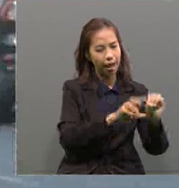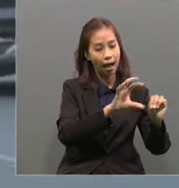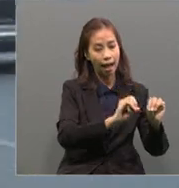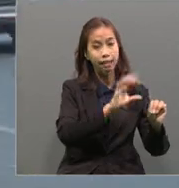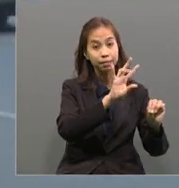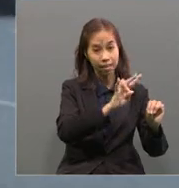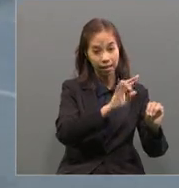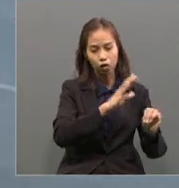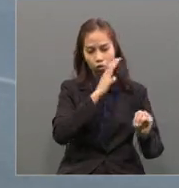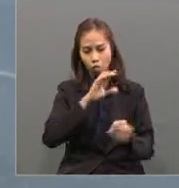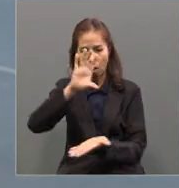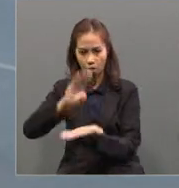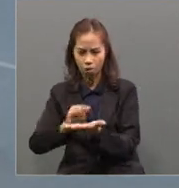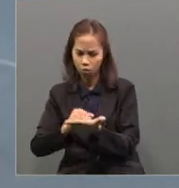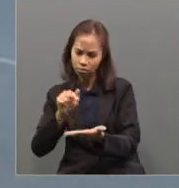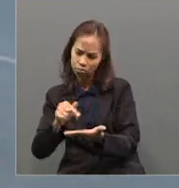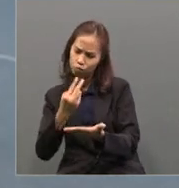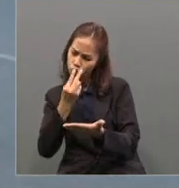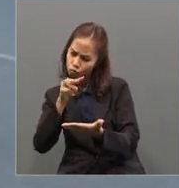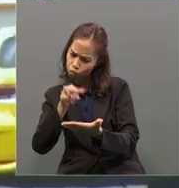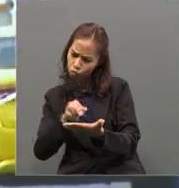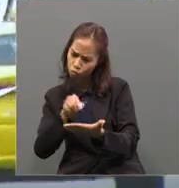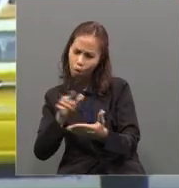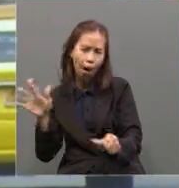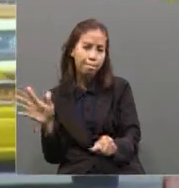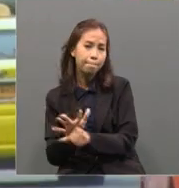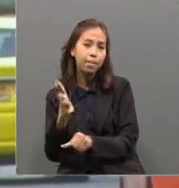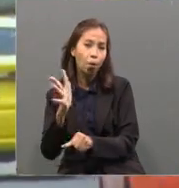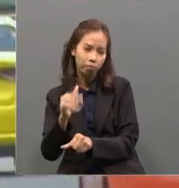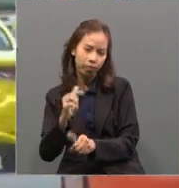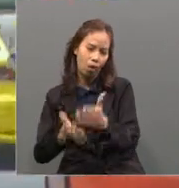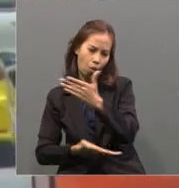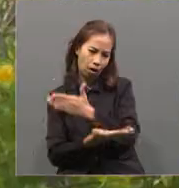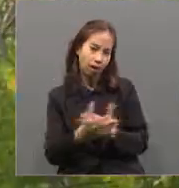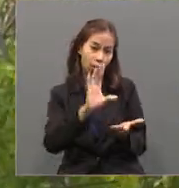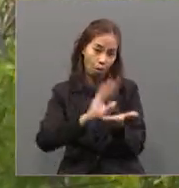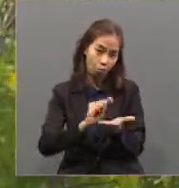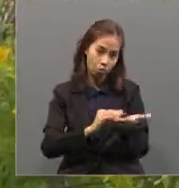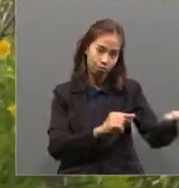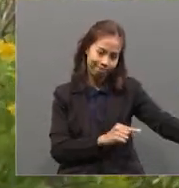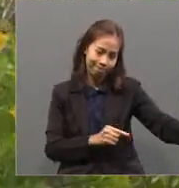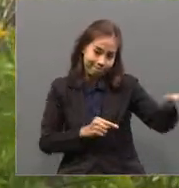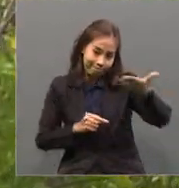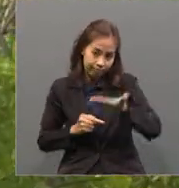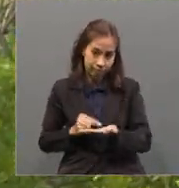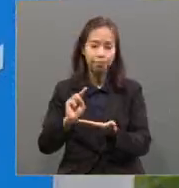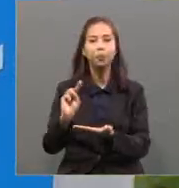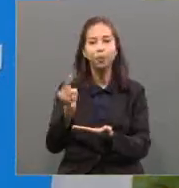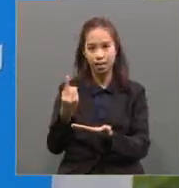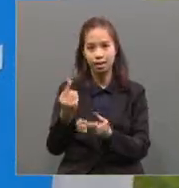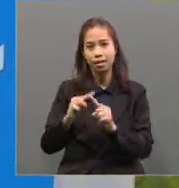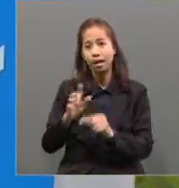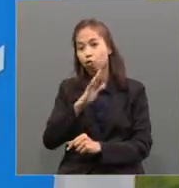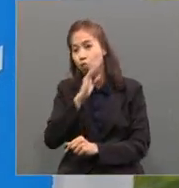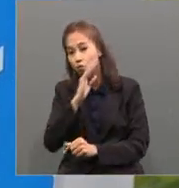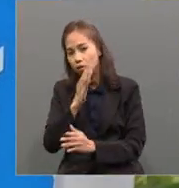ที่พรรคการเมืองส่งมายังไม่ครบถ้วนก็จะให้โอกาสพรรคการเมืองเนี่ยส่งข้อมูลเพิ่มเติมมาอีกครั้งแต่หากยังไม่ครบภ